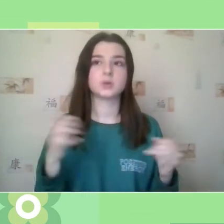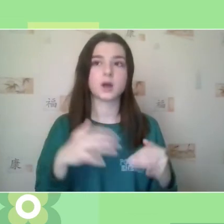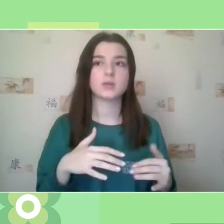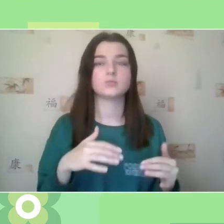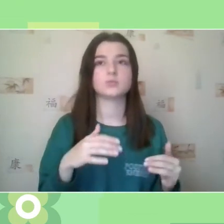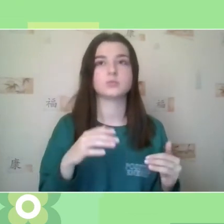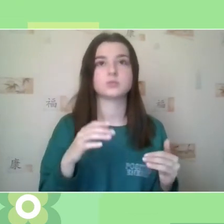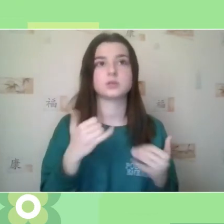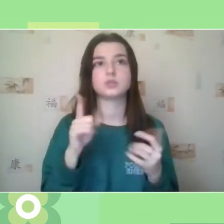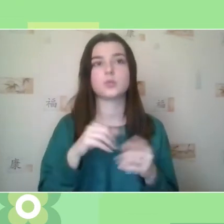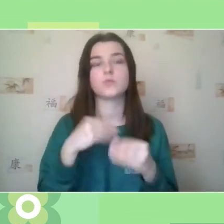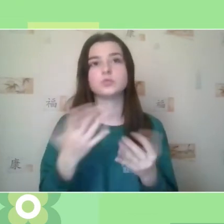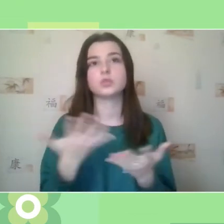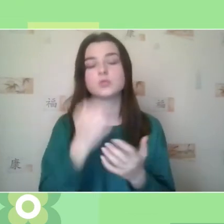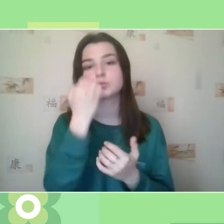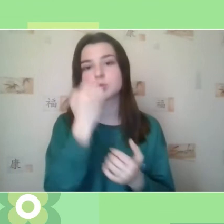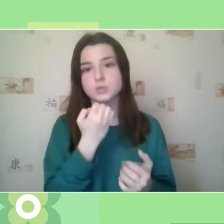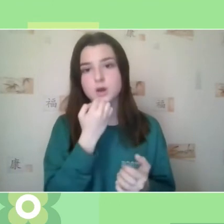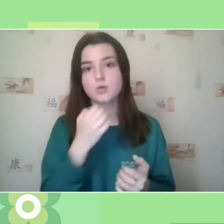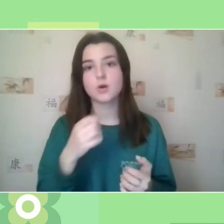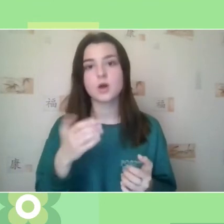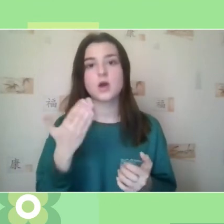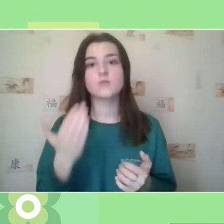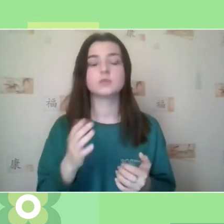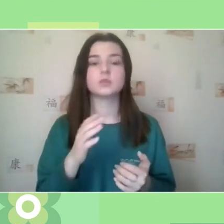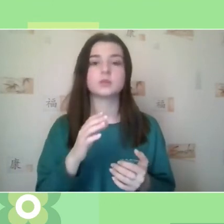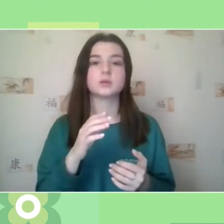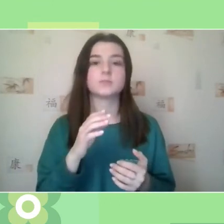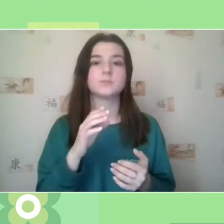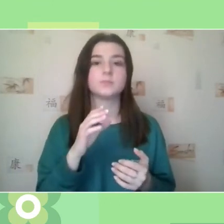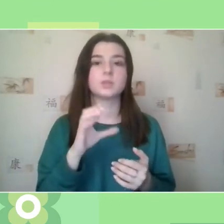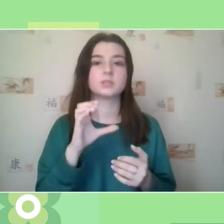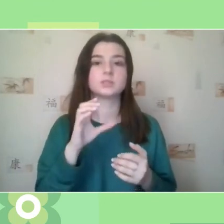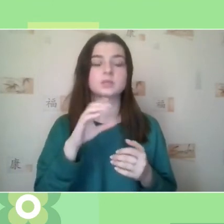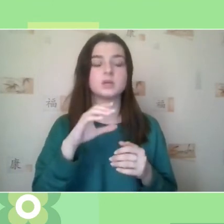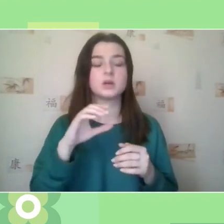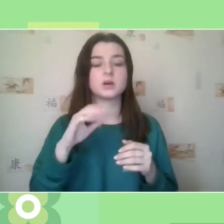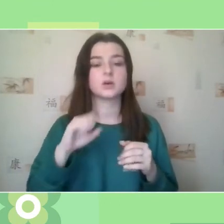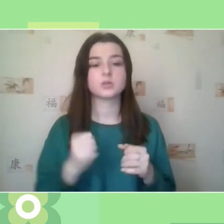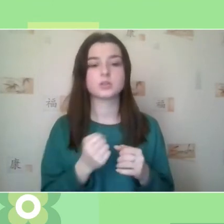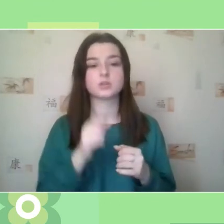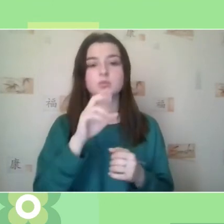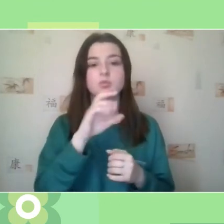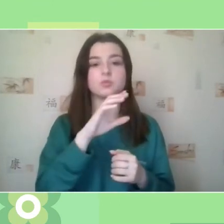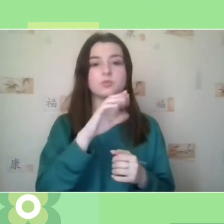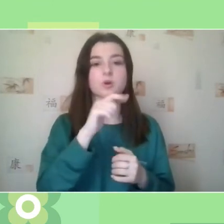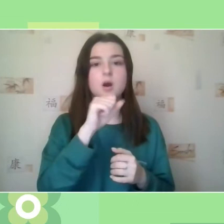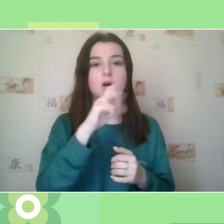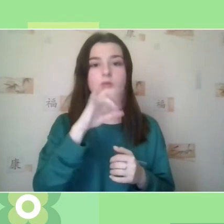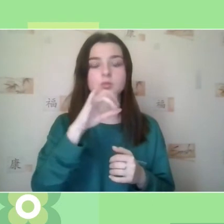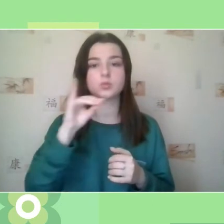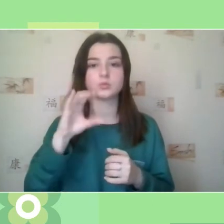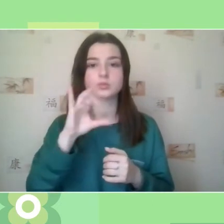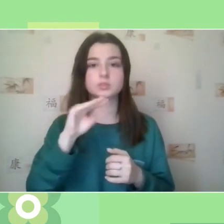і все. Ми цим скористалися свого часу з моєю колежанкою Жанною Січкарь. Ми створили клуб рестораторів. Ми почали з того, що просто